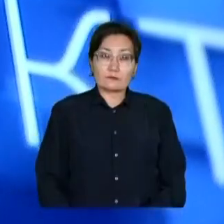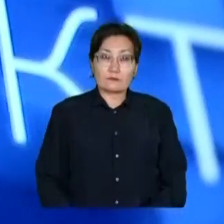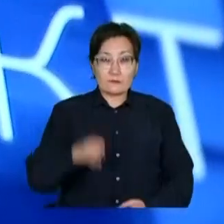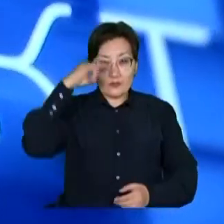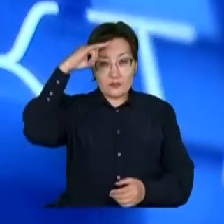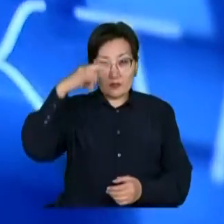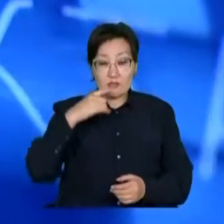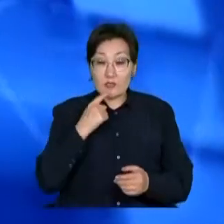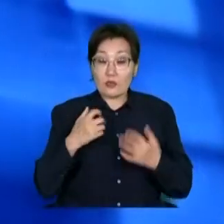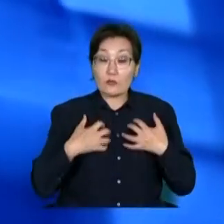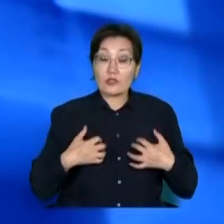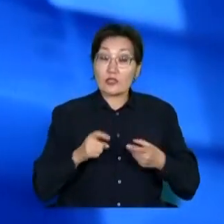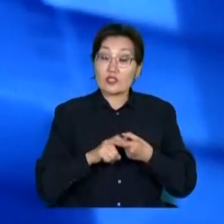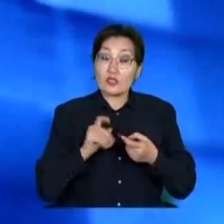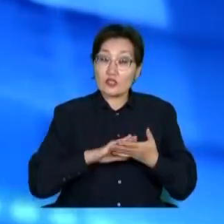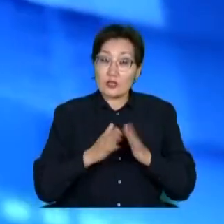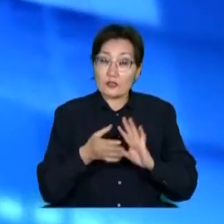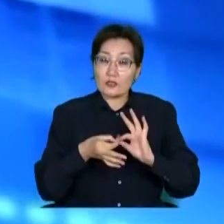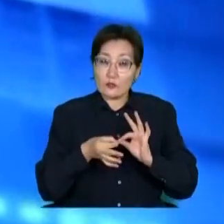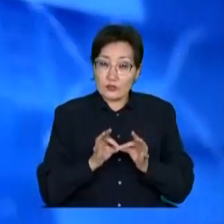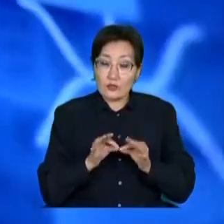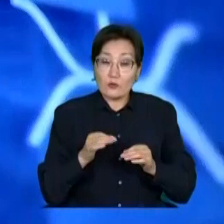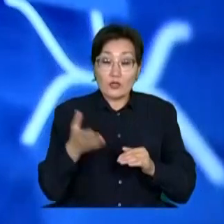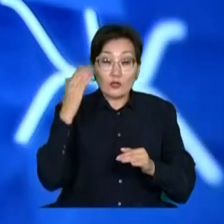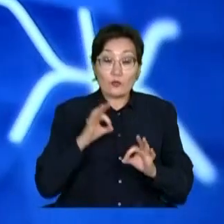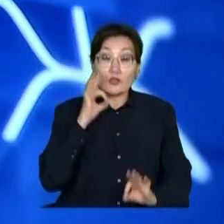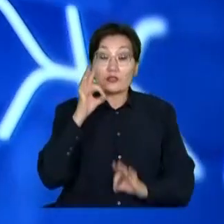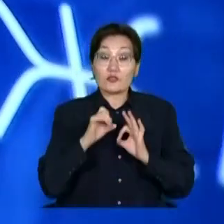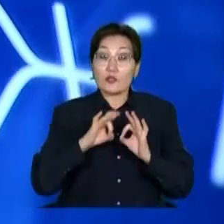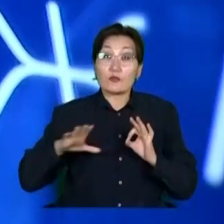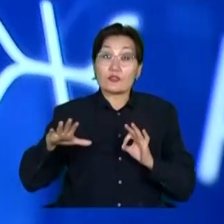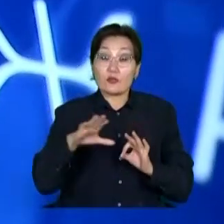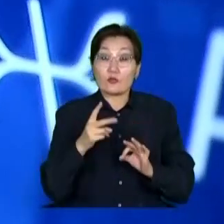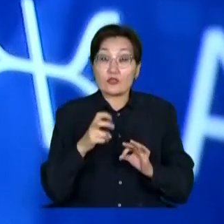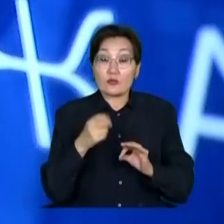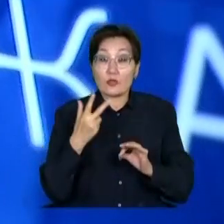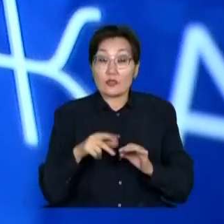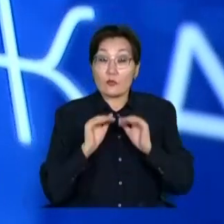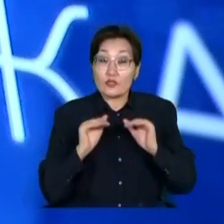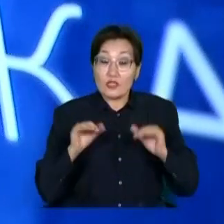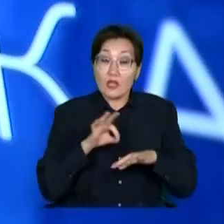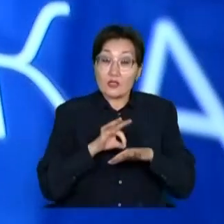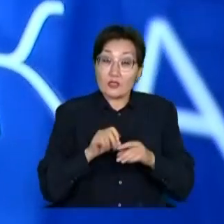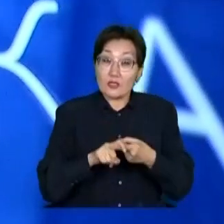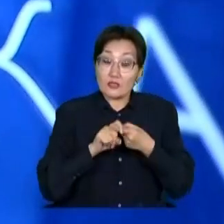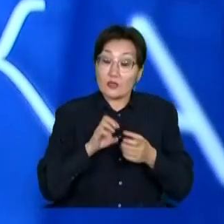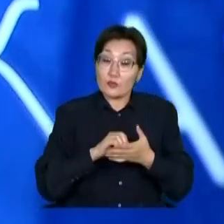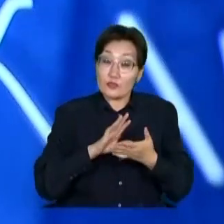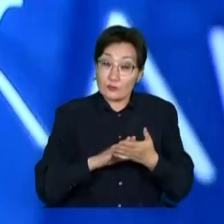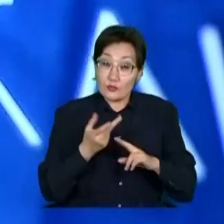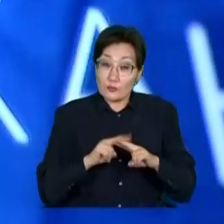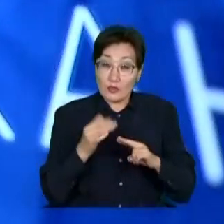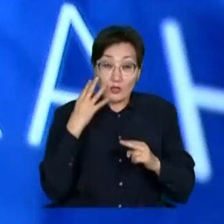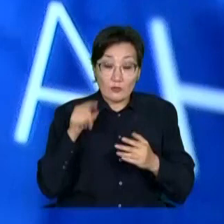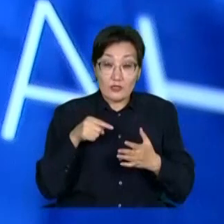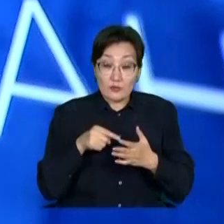Елімізде қызылшаға қатысты жағдай әлде тұрақсыз. Өткен тәулікте республика бойынша 230 баладан инфекция анықталған. Бұл туралы бүгін